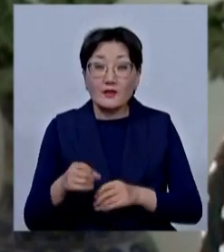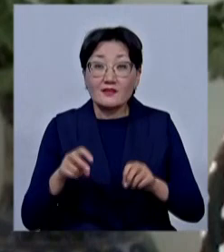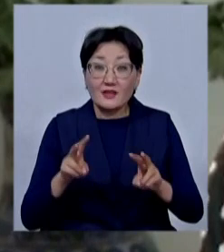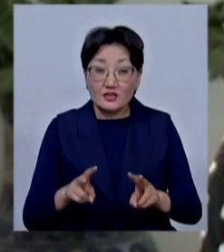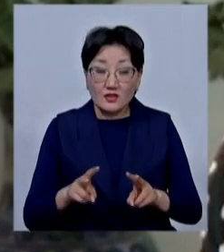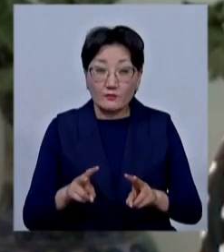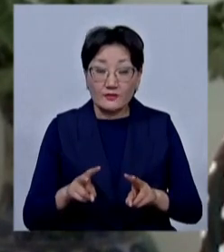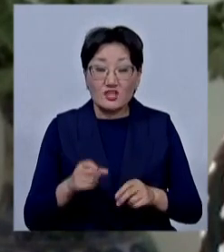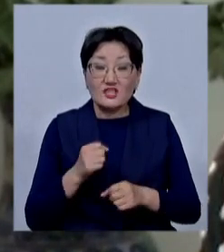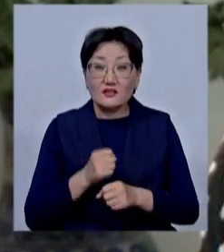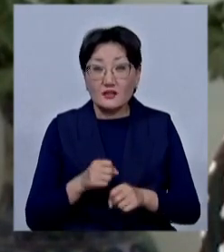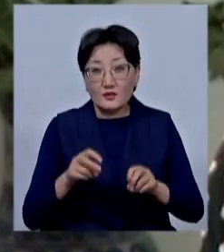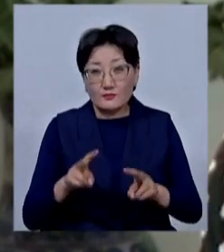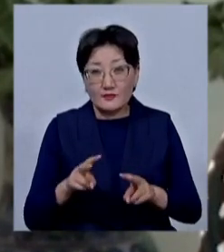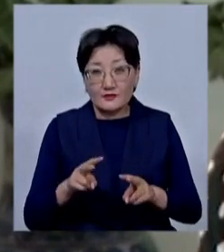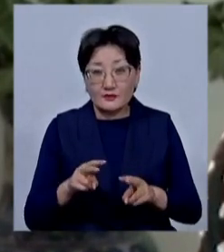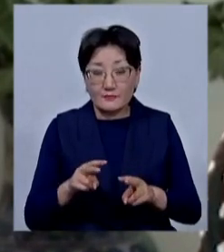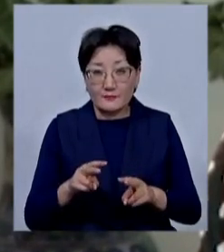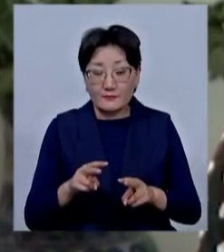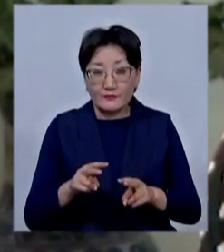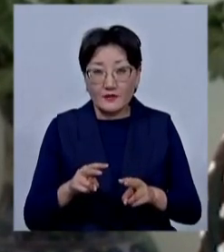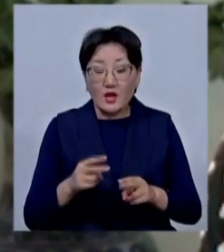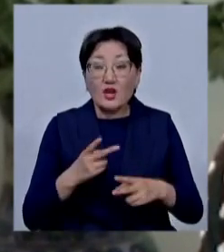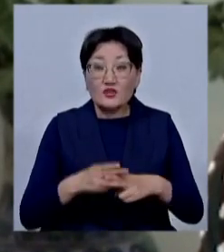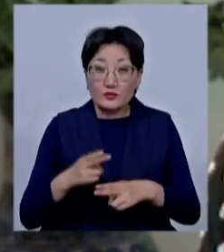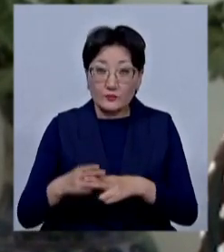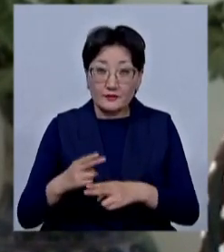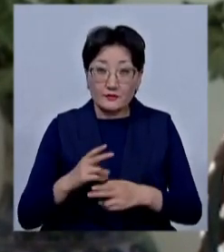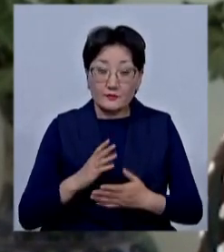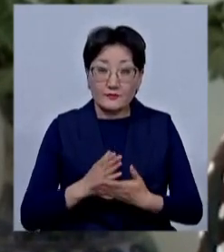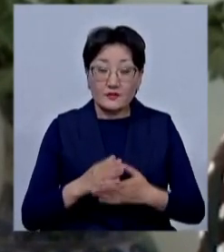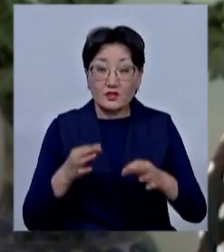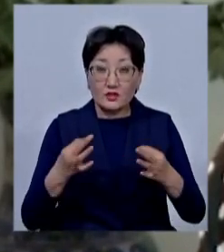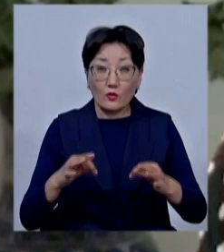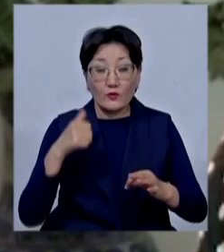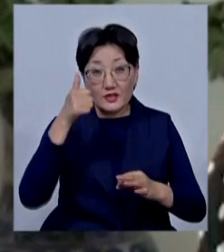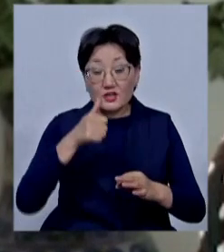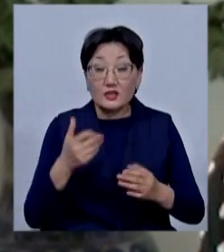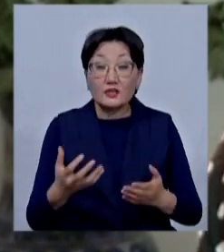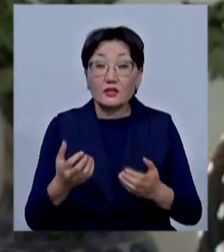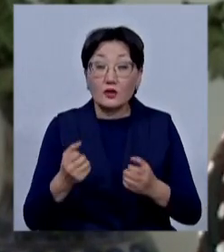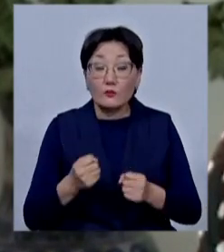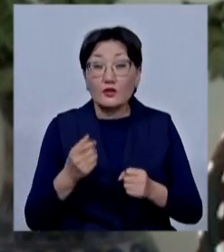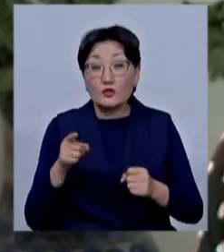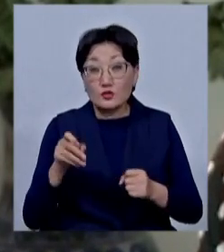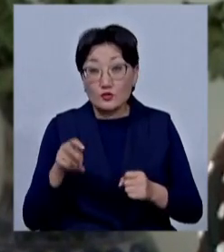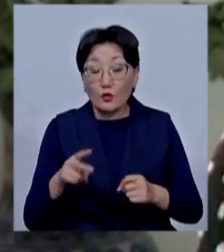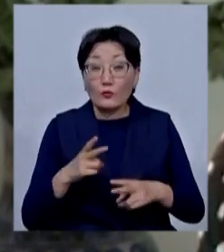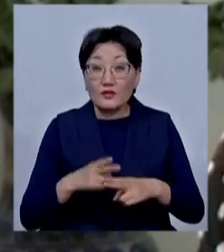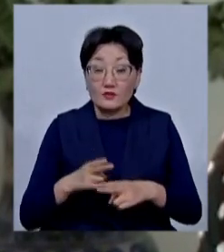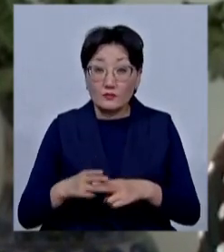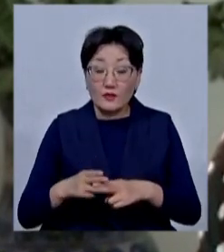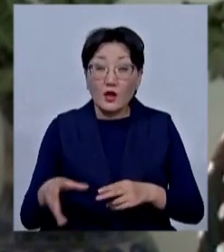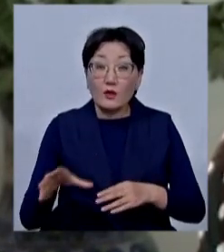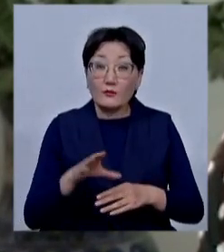арнайы жасанды түрде бөгеттер қойылды. Тәуелсіздік алғаннан кейін сол